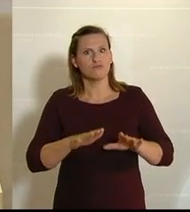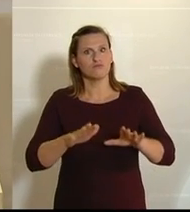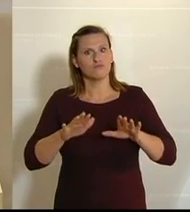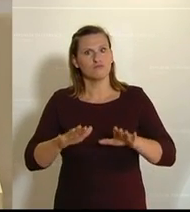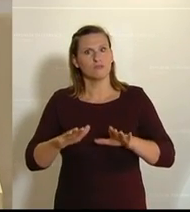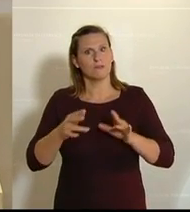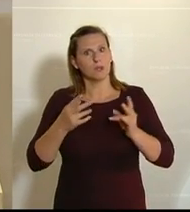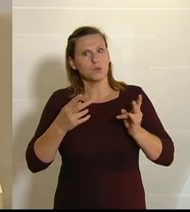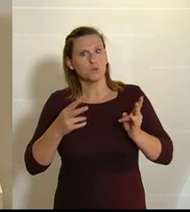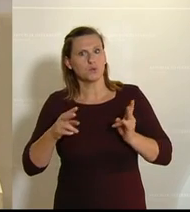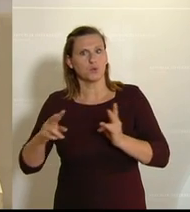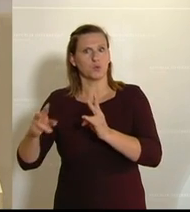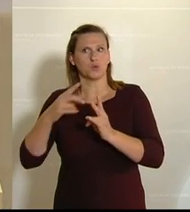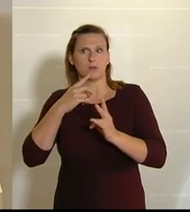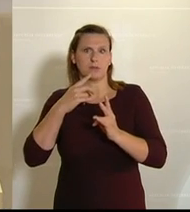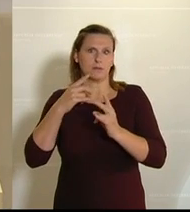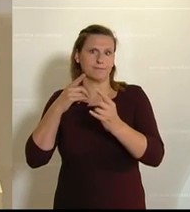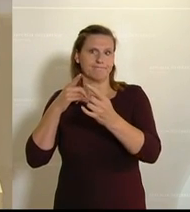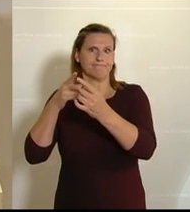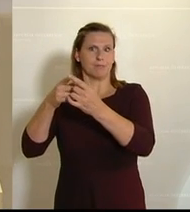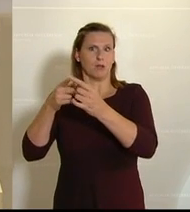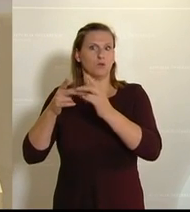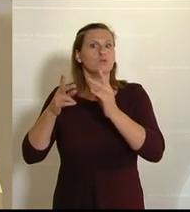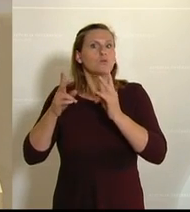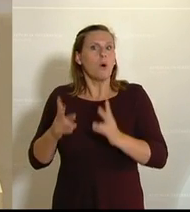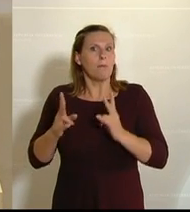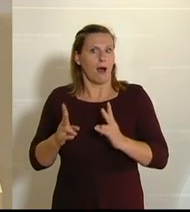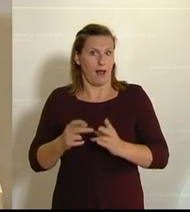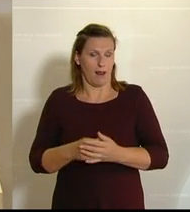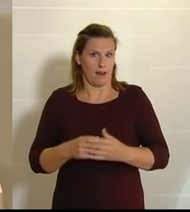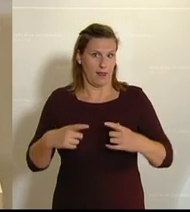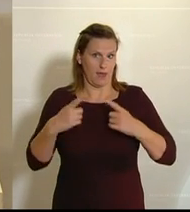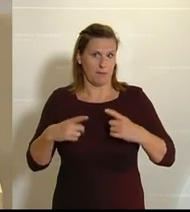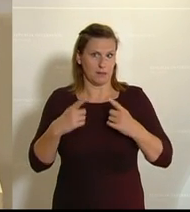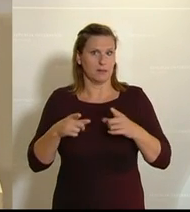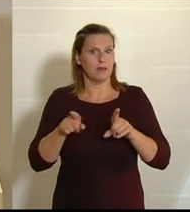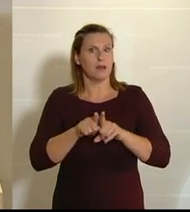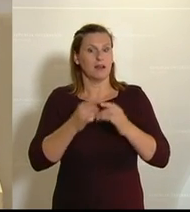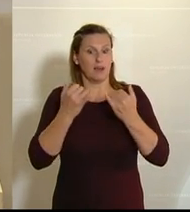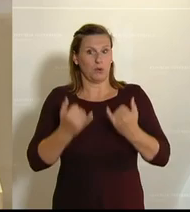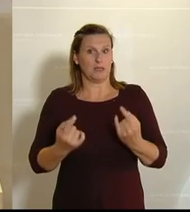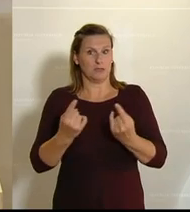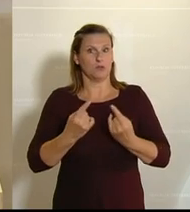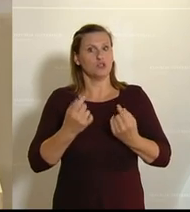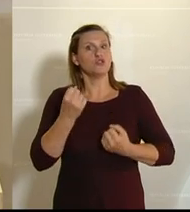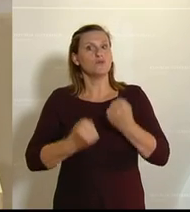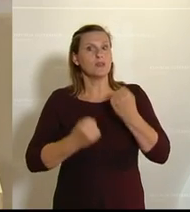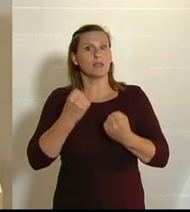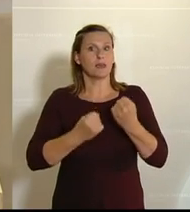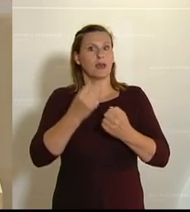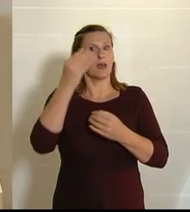einer gewissen Normalität zuzuführen, können wir auch die sehr schwierige Situation im Kunst- und